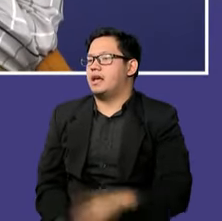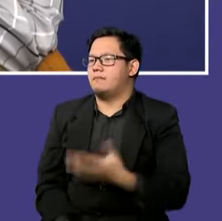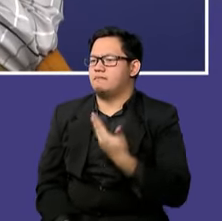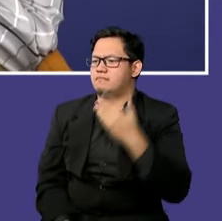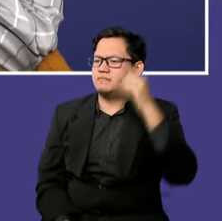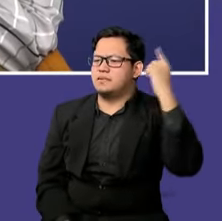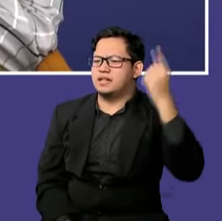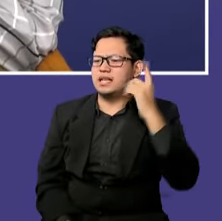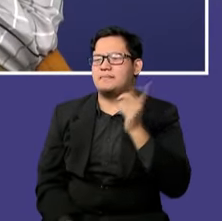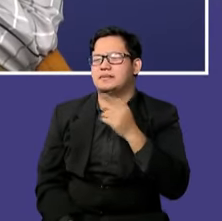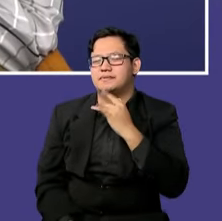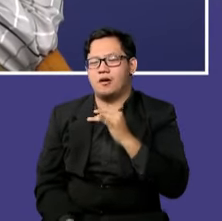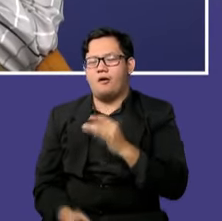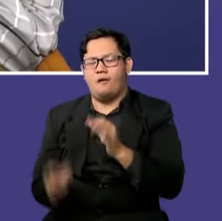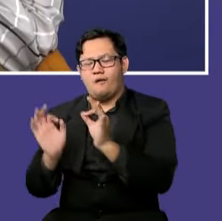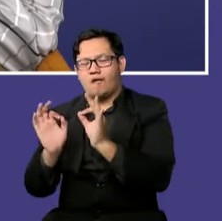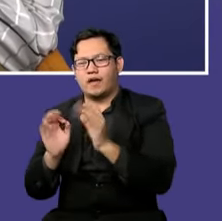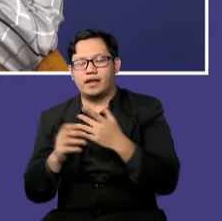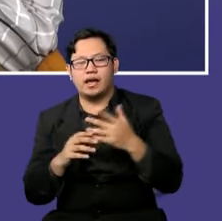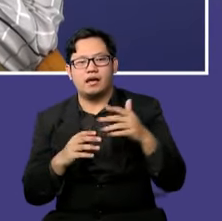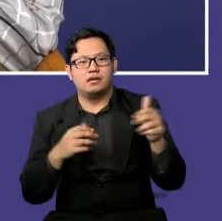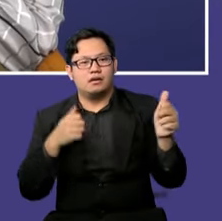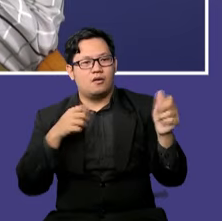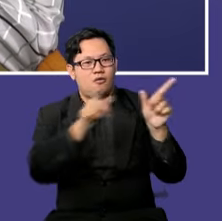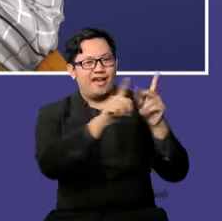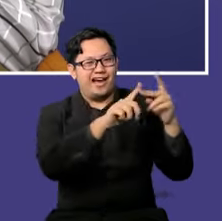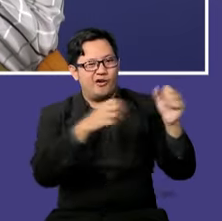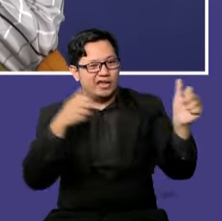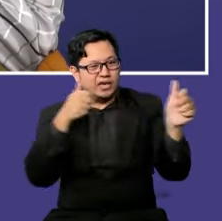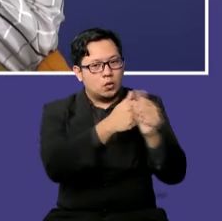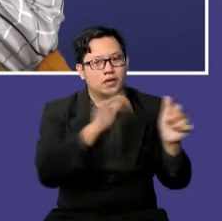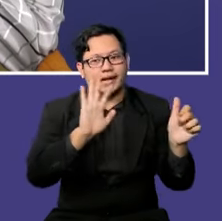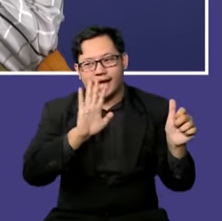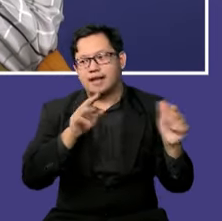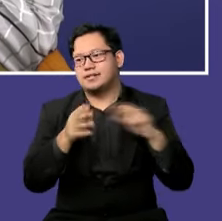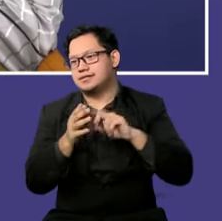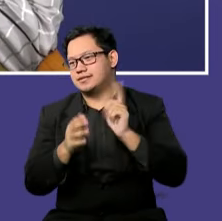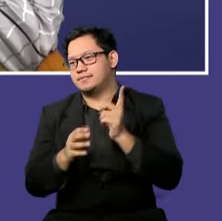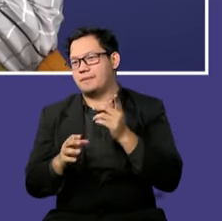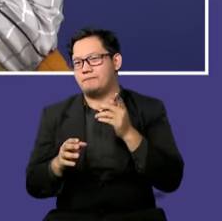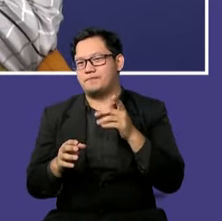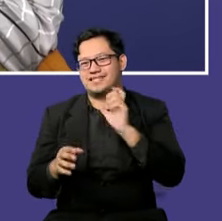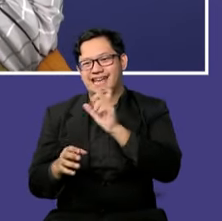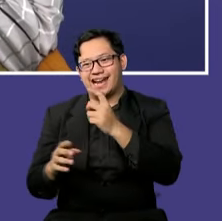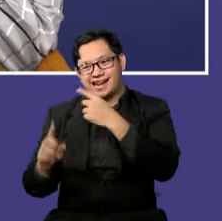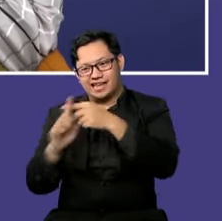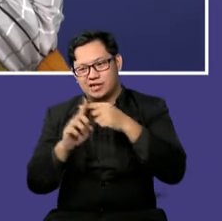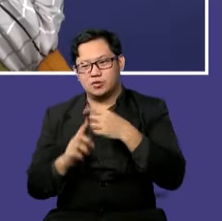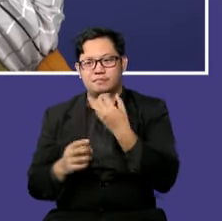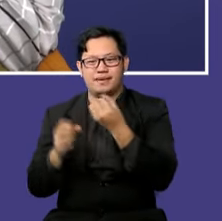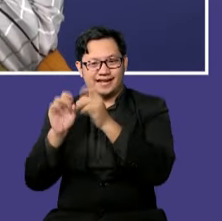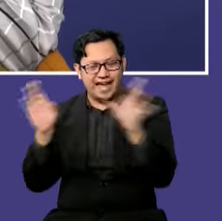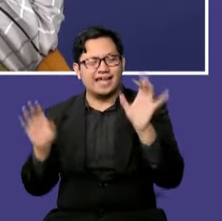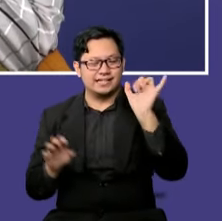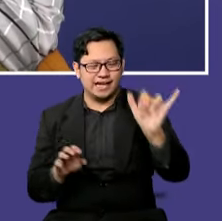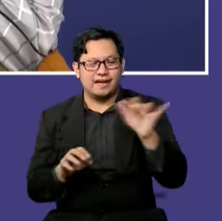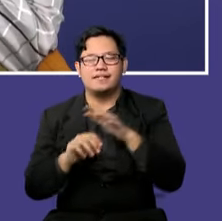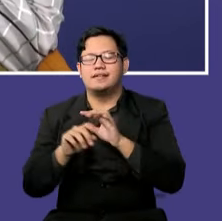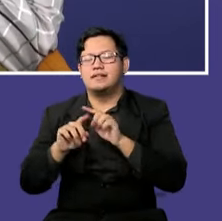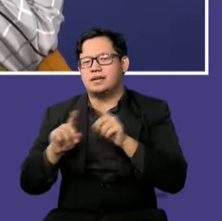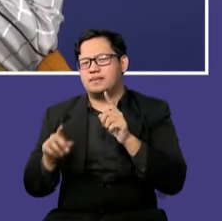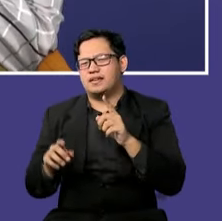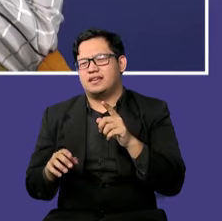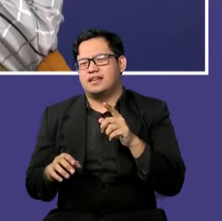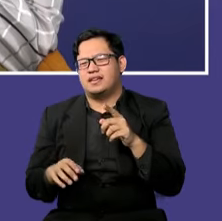Okelah misalnya tidak ikut anjuran Who karena berbeda-beda perhitungan ya kenapa enggak piket aspek begitu maksudnya paling